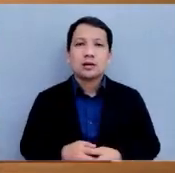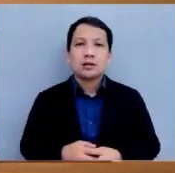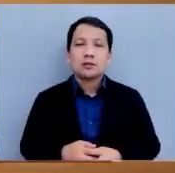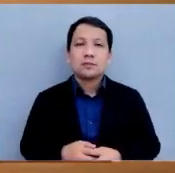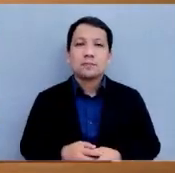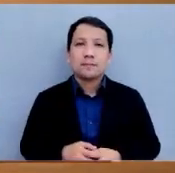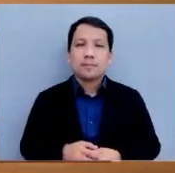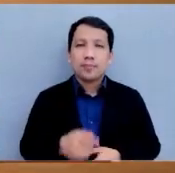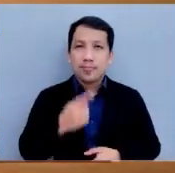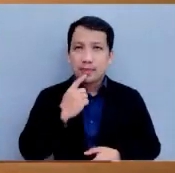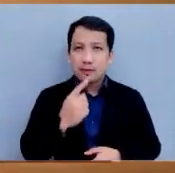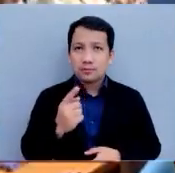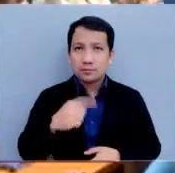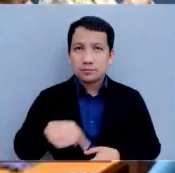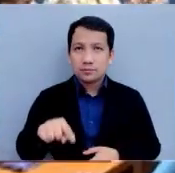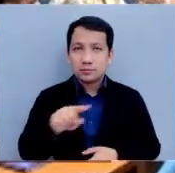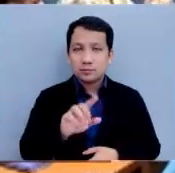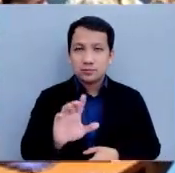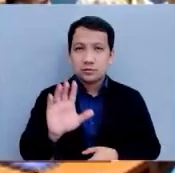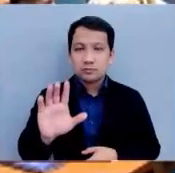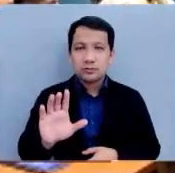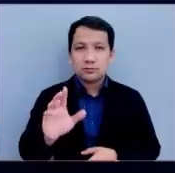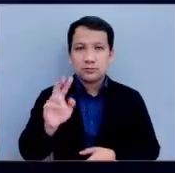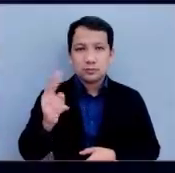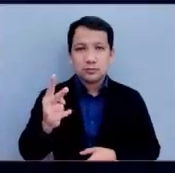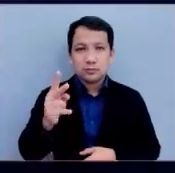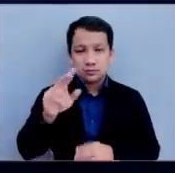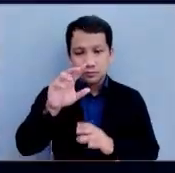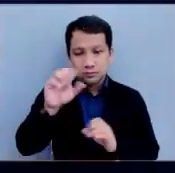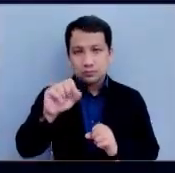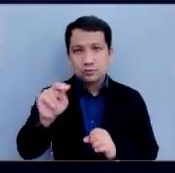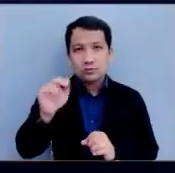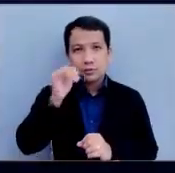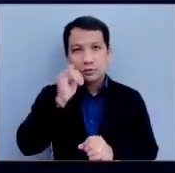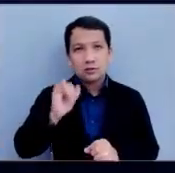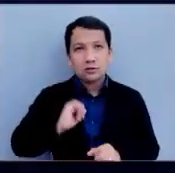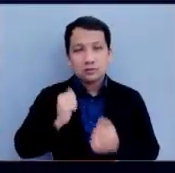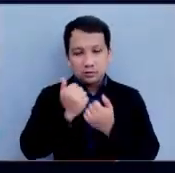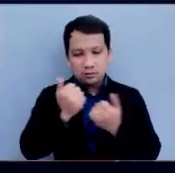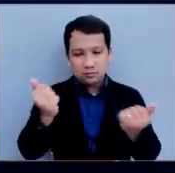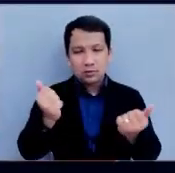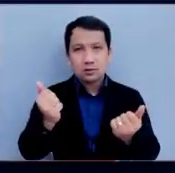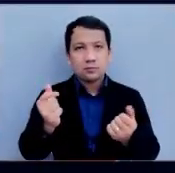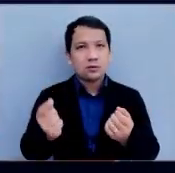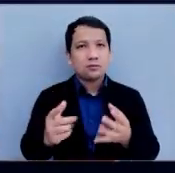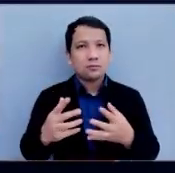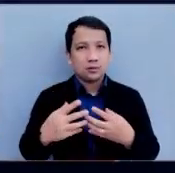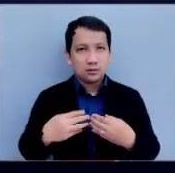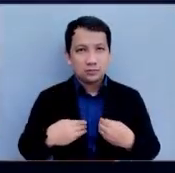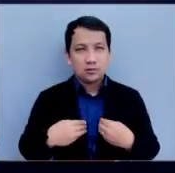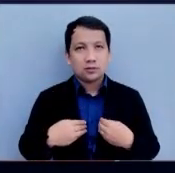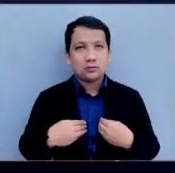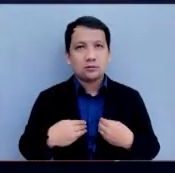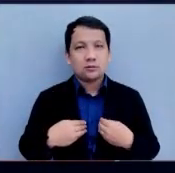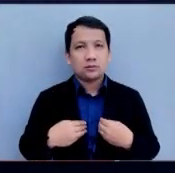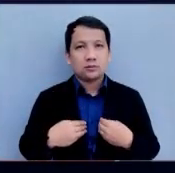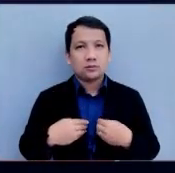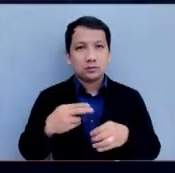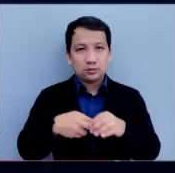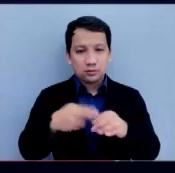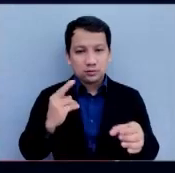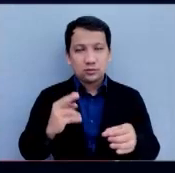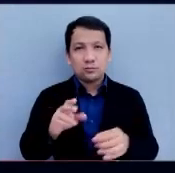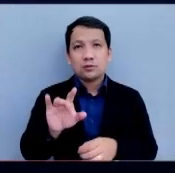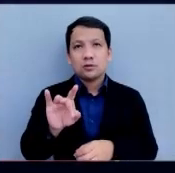ni Pangulong Bongbong Marcos sa kanyang ikalawang sonap kahapon, inanunsyo ng palasyo ang pagtanggap ng Pangulo sa courtesy resignations ng